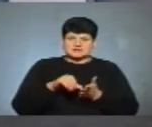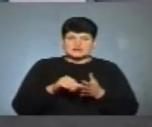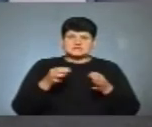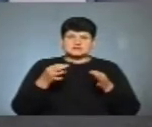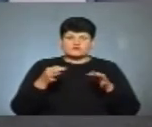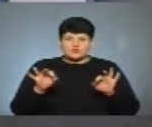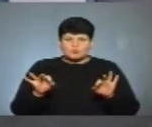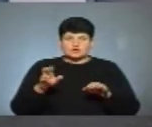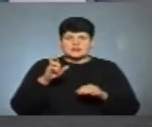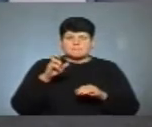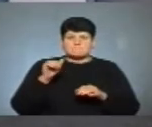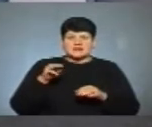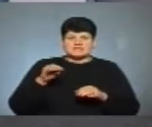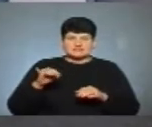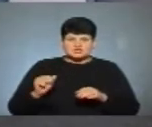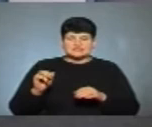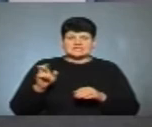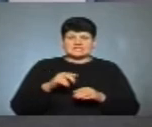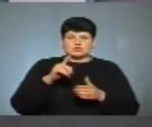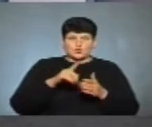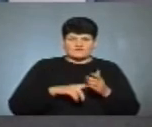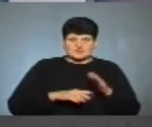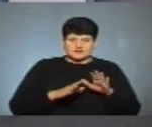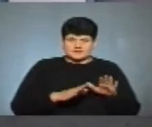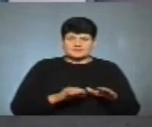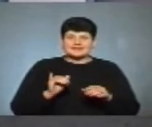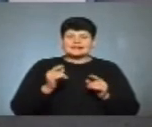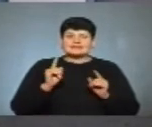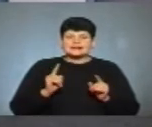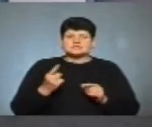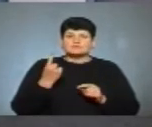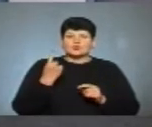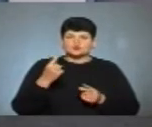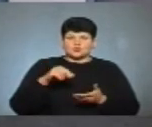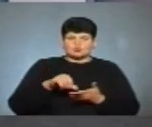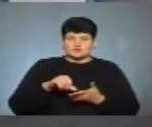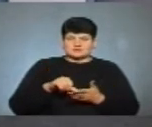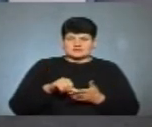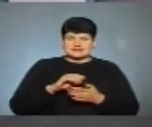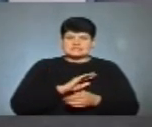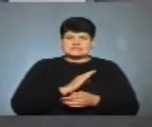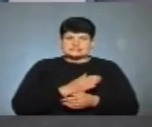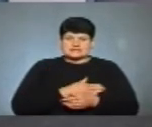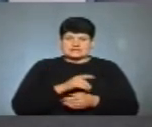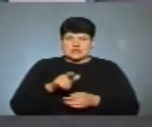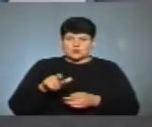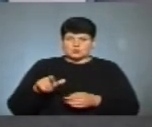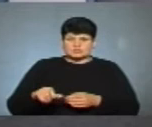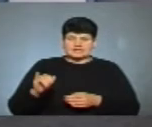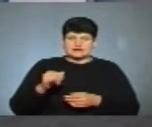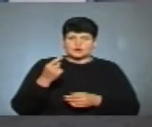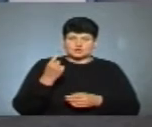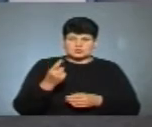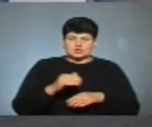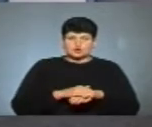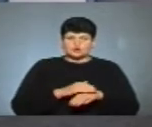«Свобода», «Батьківщина» і «Довіра». І лише по одному представнику від «Сили людей» і один від